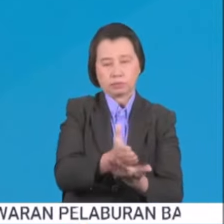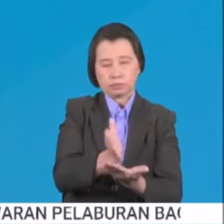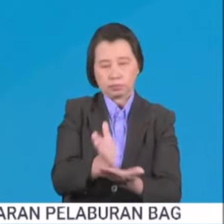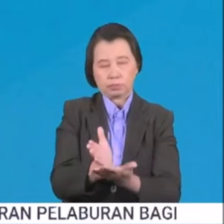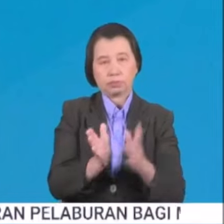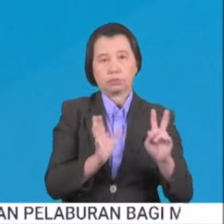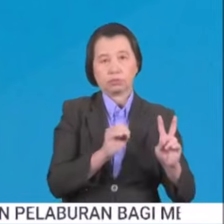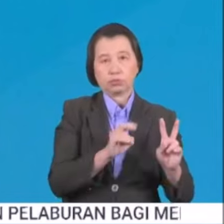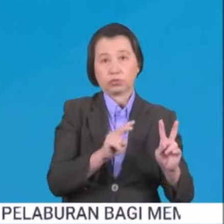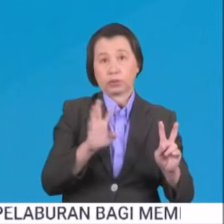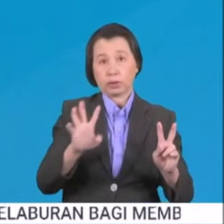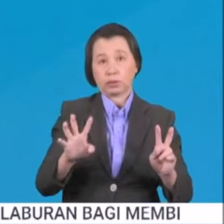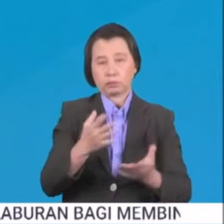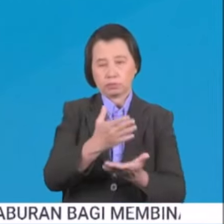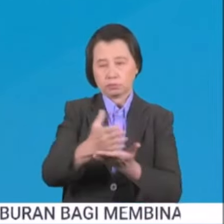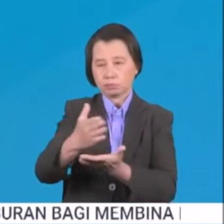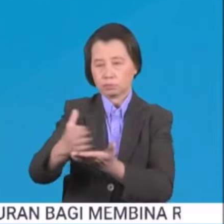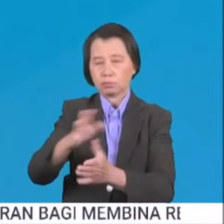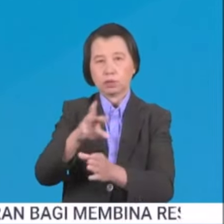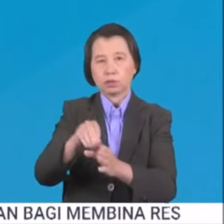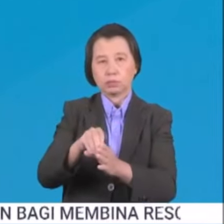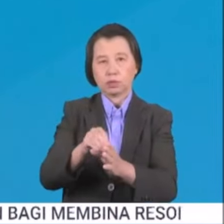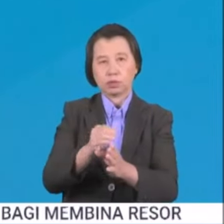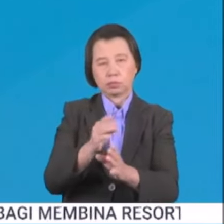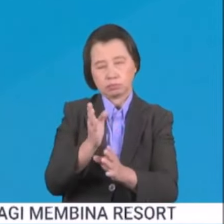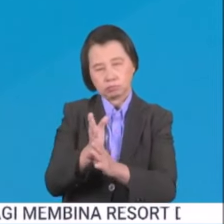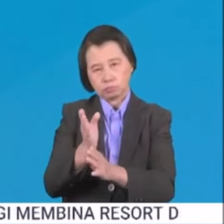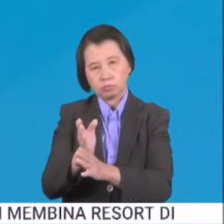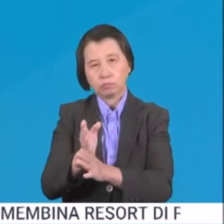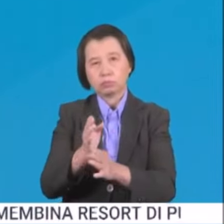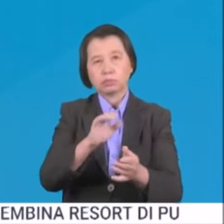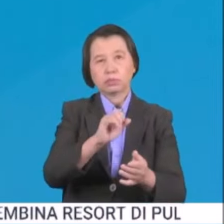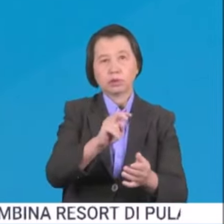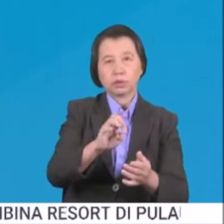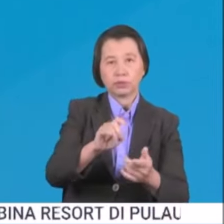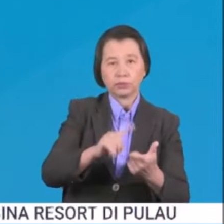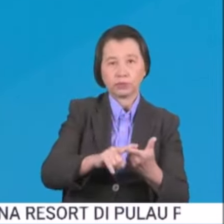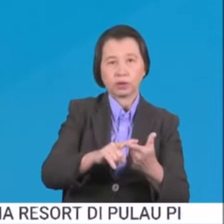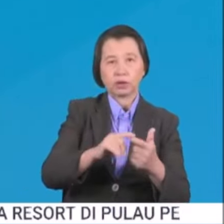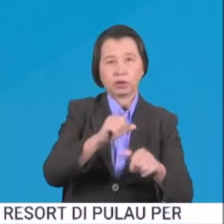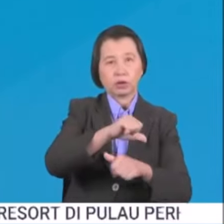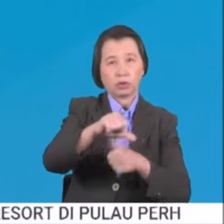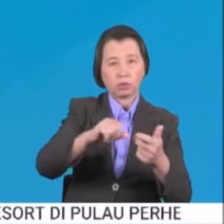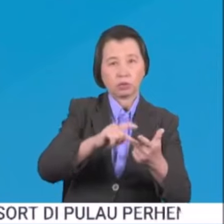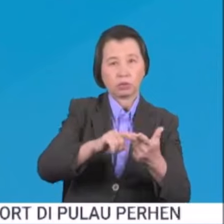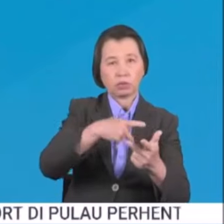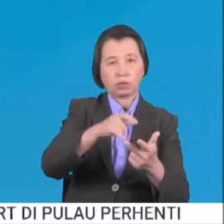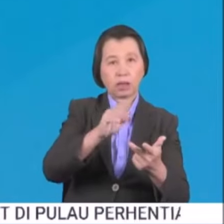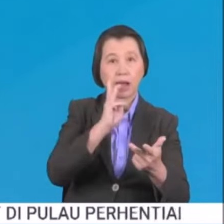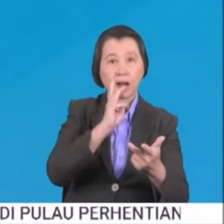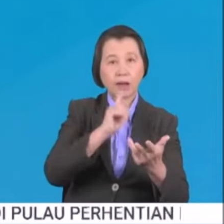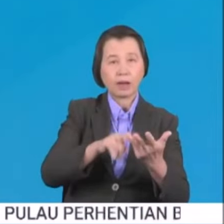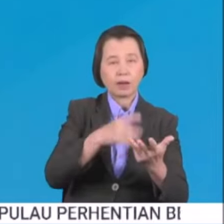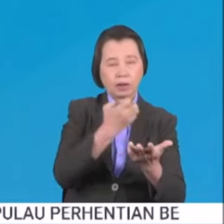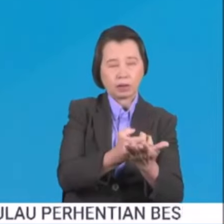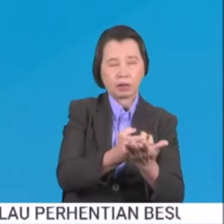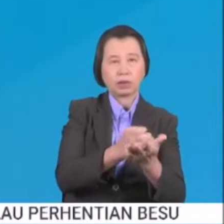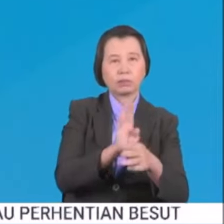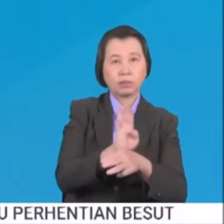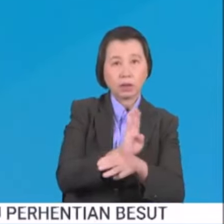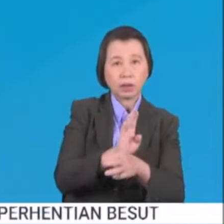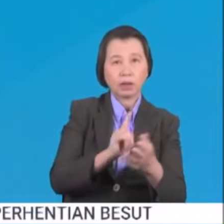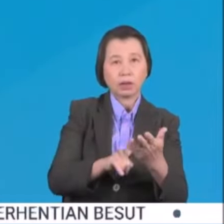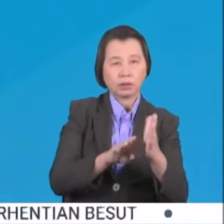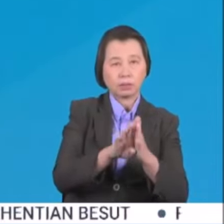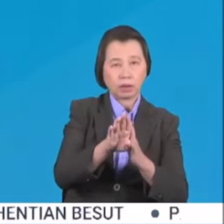Belanjawan 2024. Agihan melibatkan beberapa segmen iaitu infra dan sosial, projek rawatan air, ekonomi, usahawan